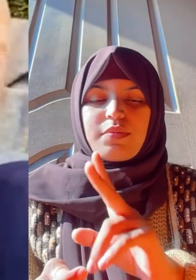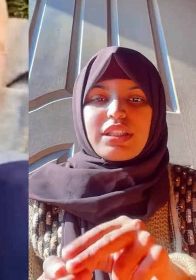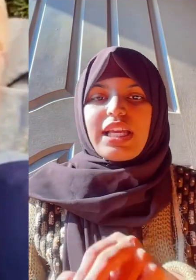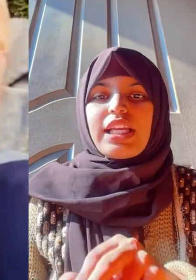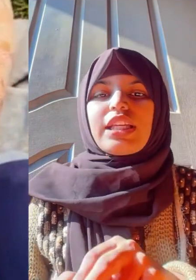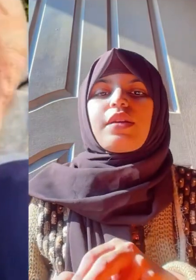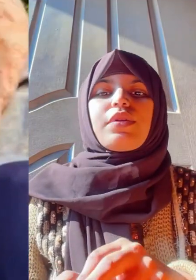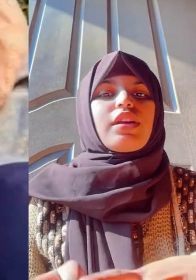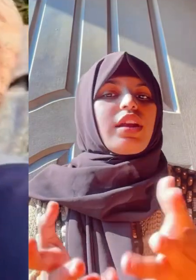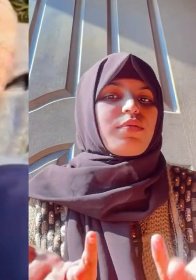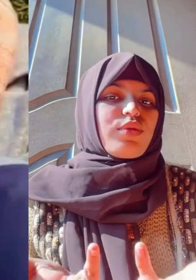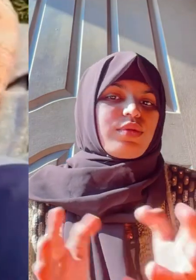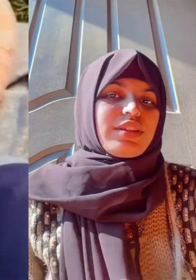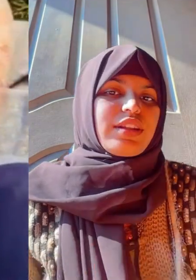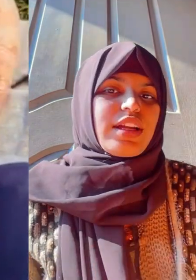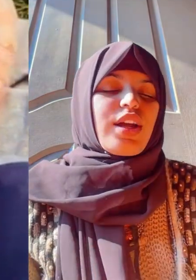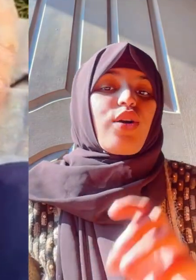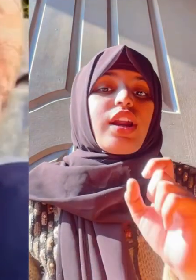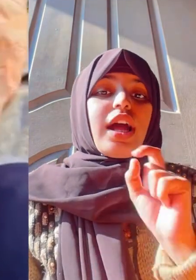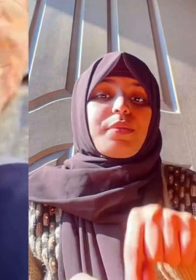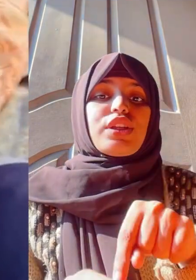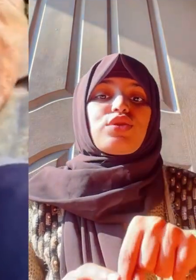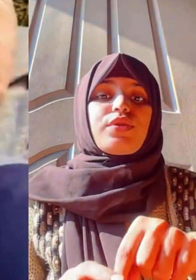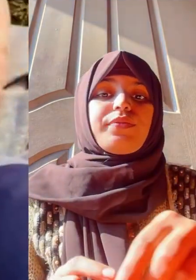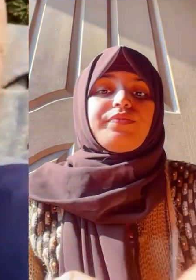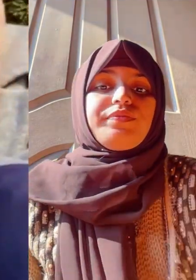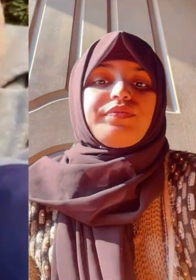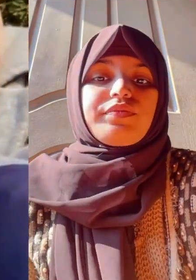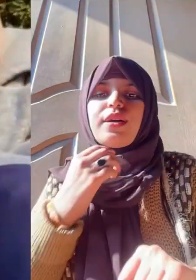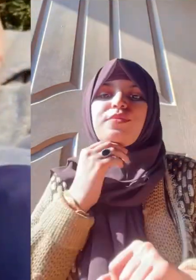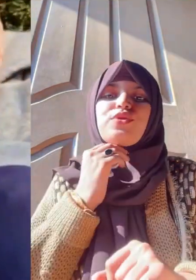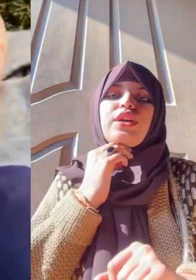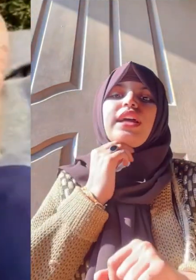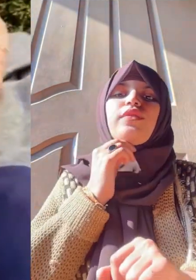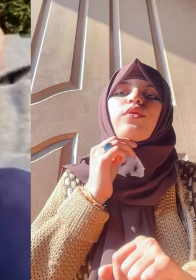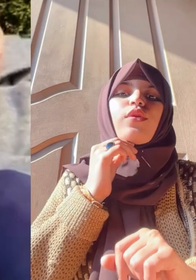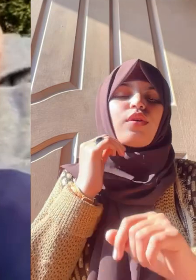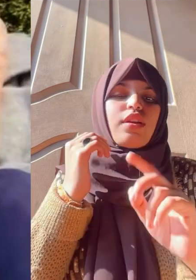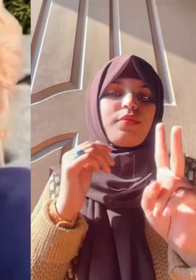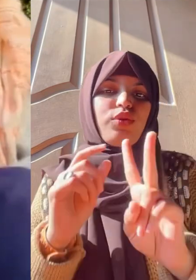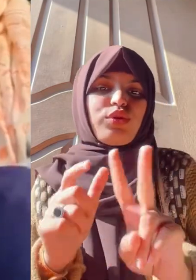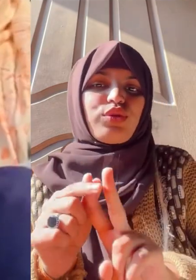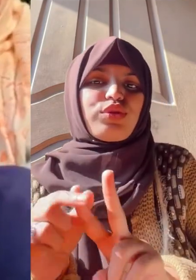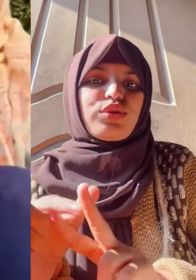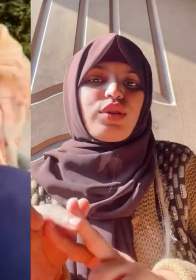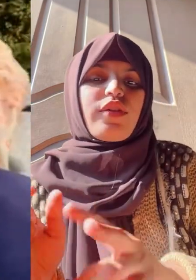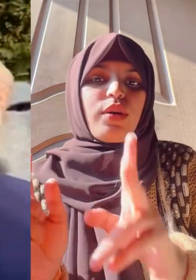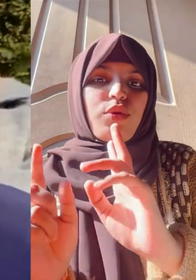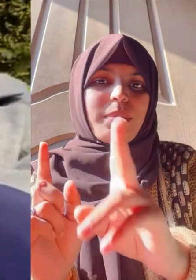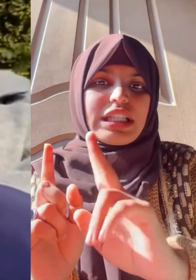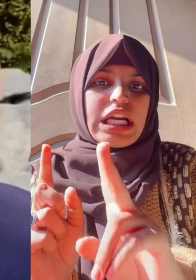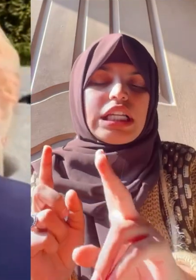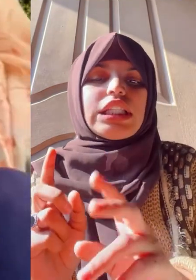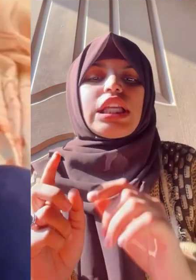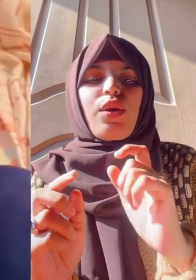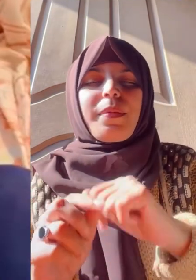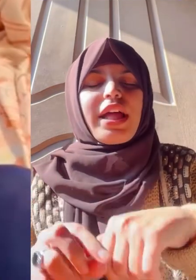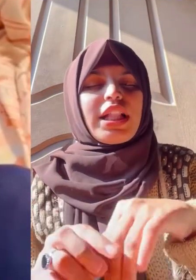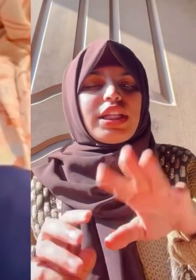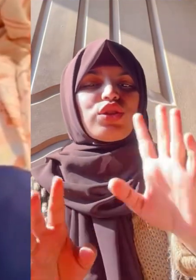जो कॉन्फ्रेंस वाला है जिसके हमने इतनी हाइप अप क्रिएट की हुई है ना, उसमें बहुत मज़ा आएगा आप लोग को इंशाल्लाह, यू विल सी इट। और अभी जो है वो